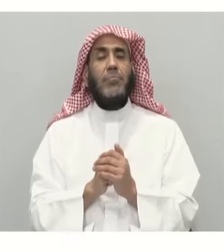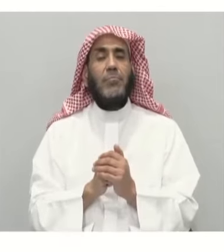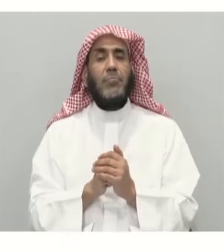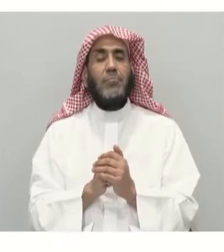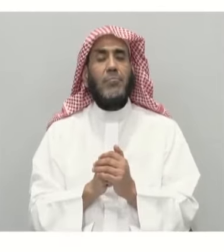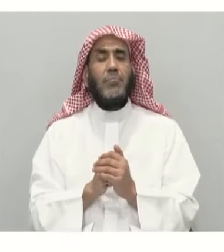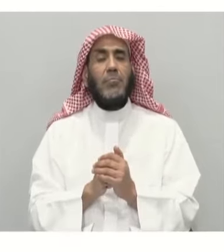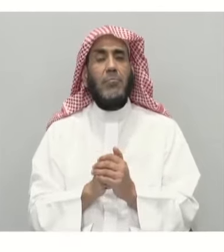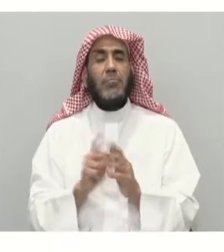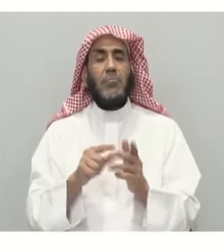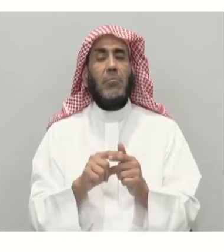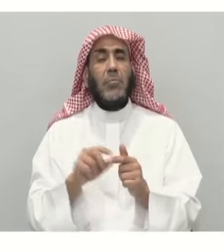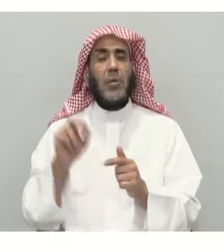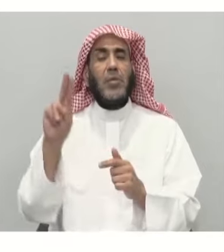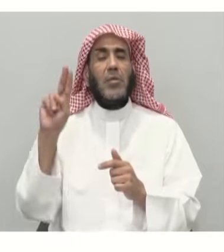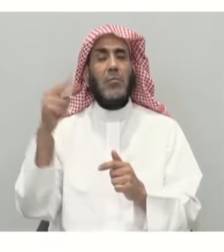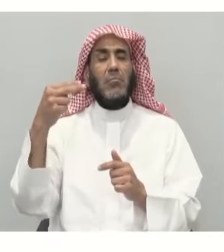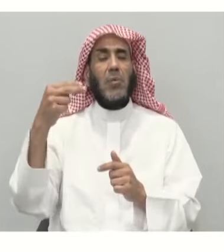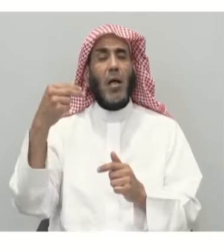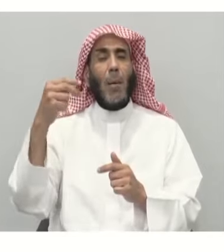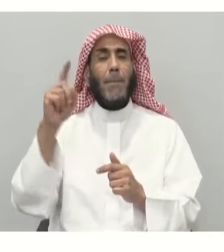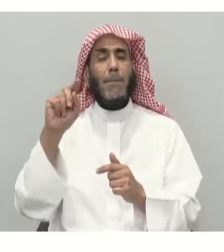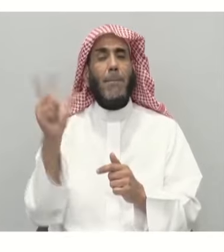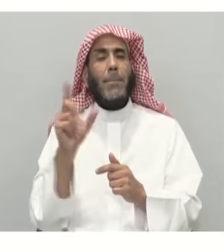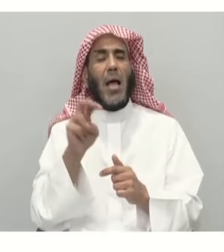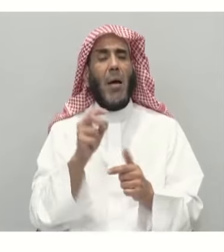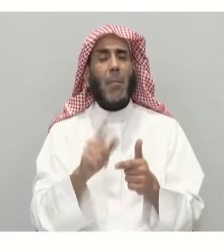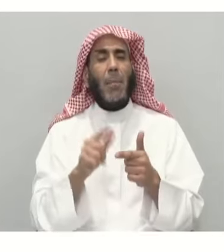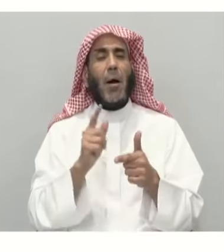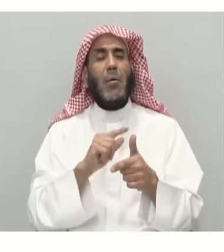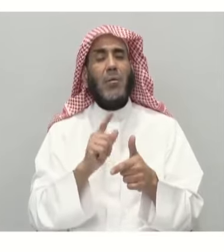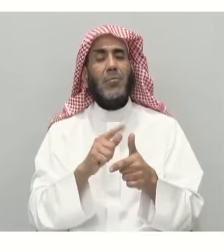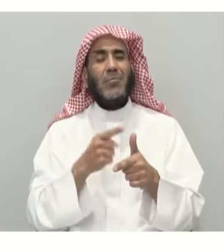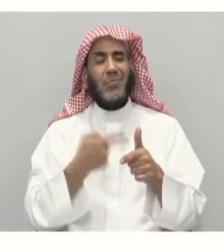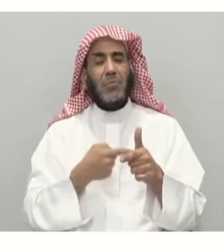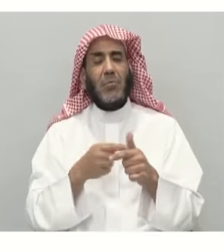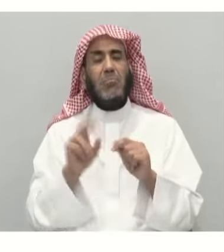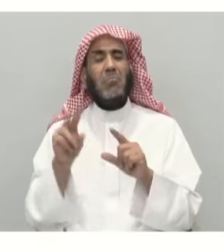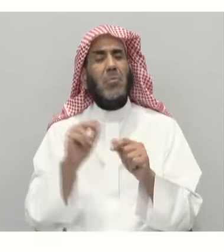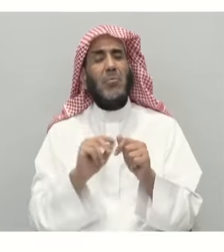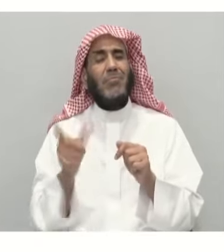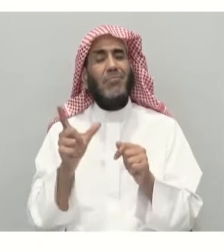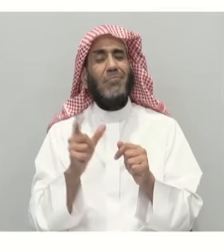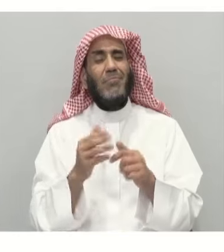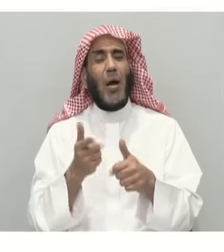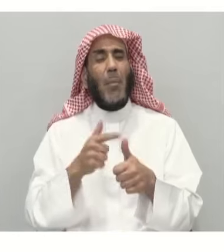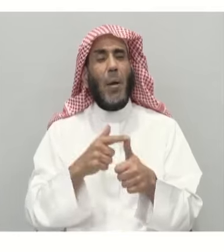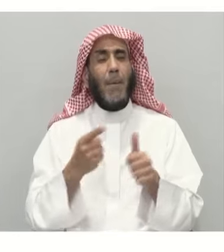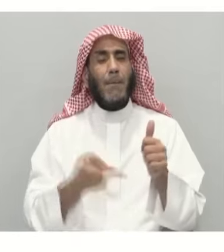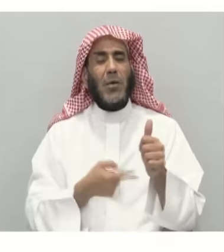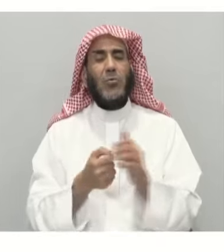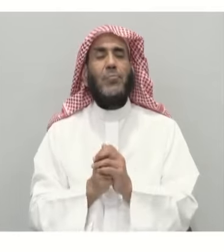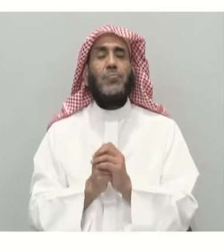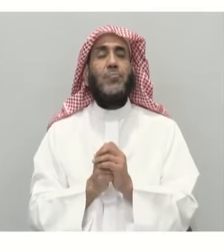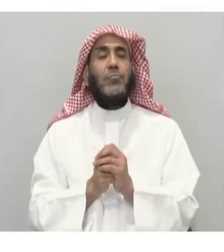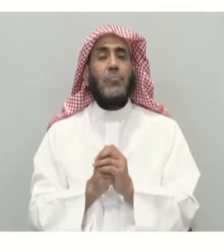مد كلمه تعبئه هنا لان ما قبلها مكسور كتبت بهذه الطريقه لان ما قبلها